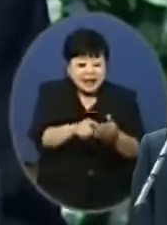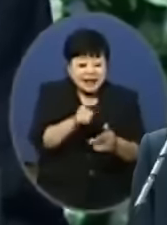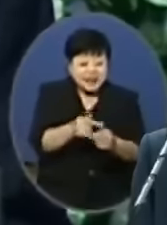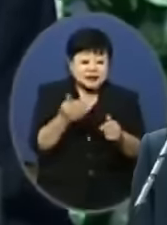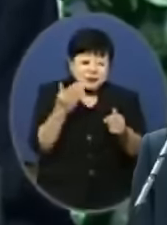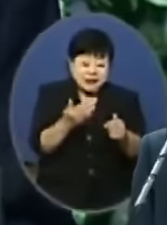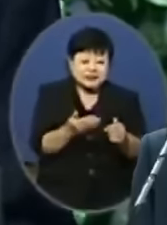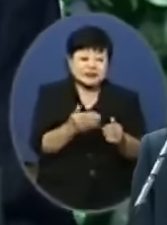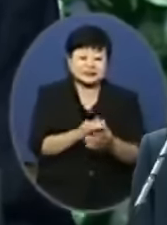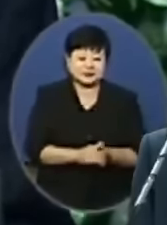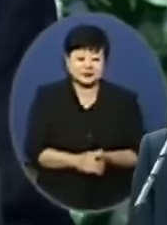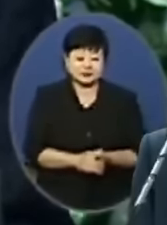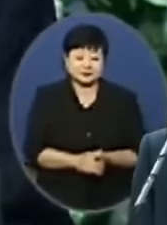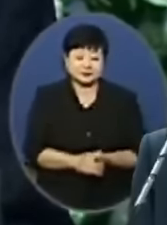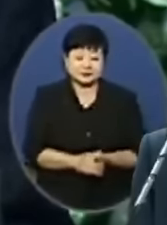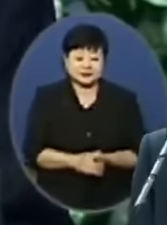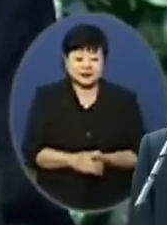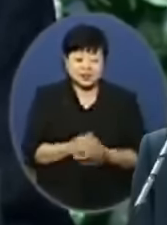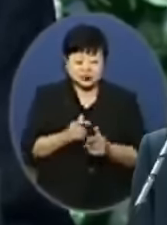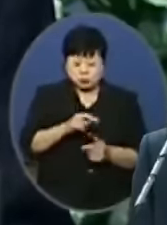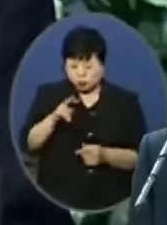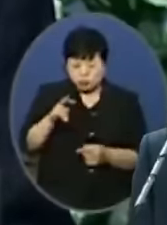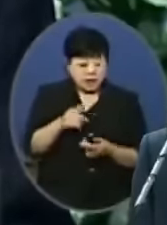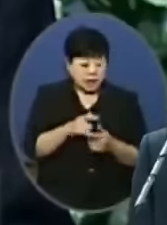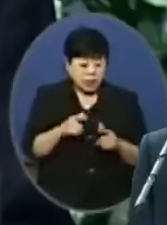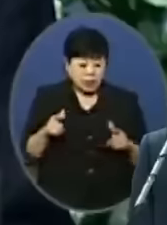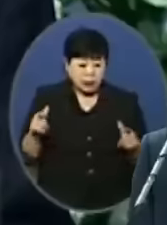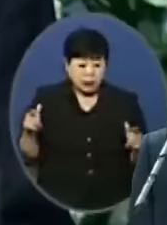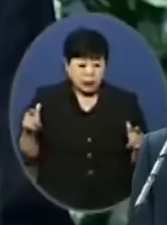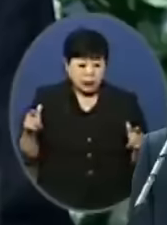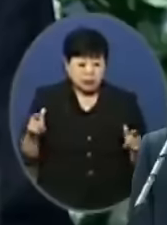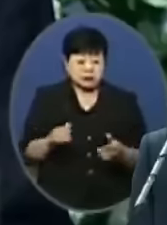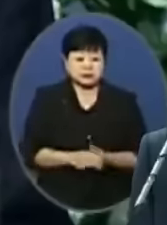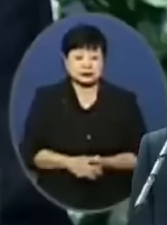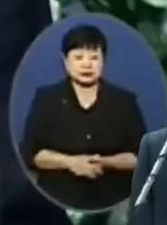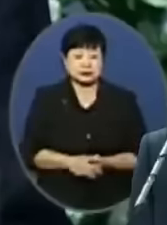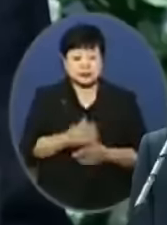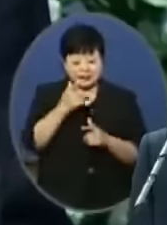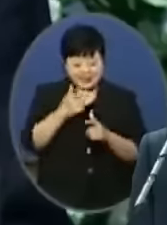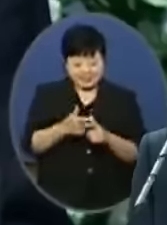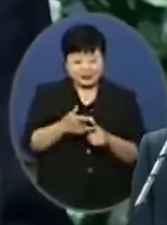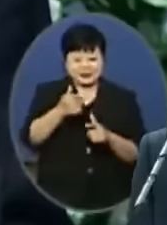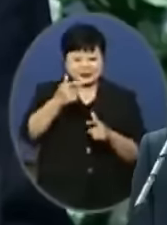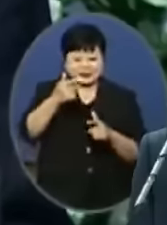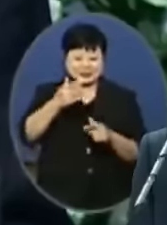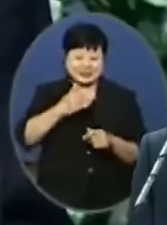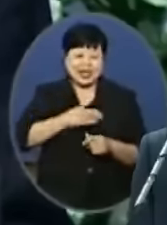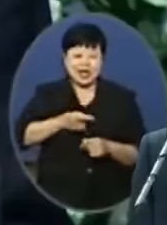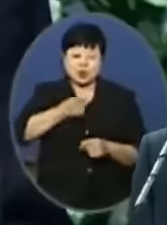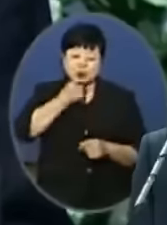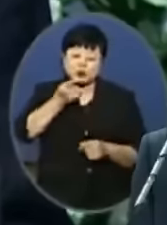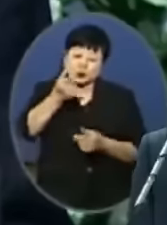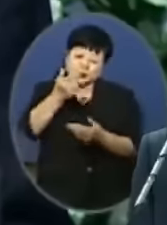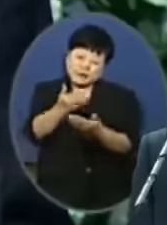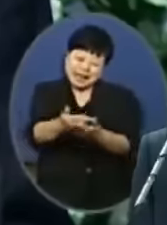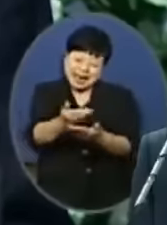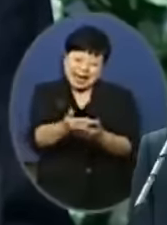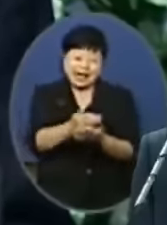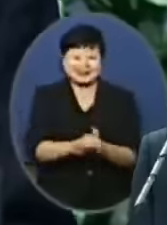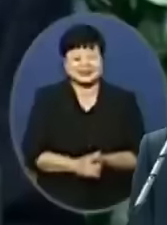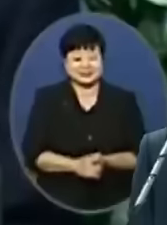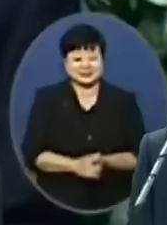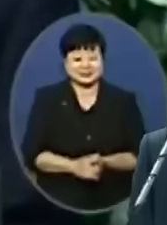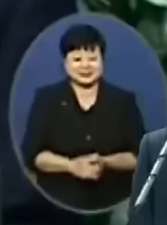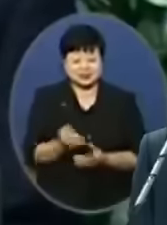예수님 쳐다보지도 않습니다. 본체 많지 않은 것입니다. 예수님이 나에게 물을 좀 주시오.